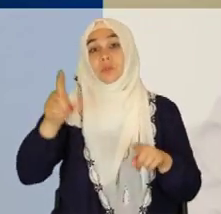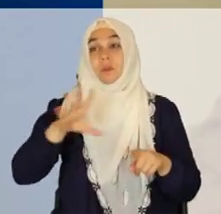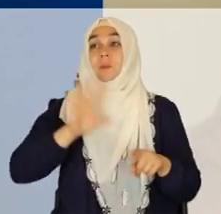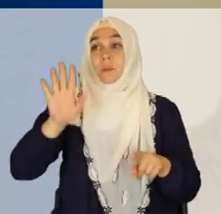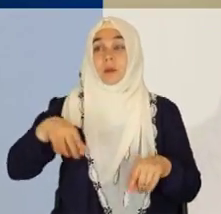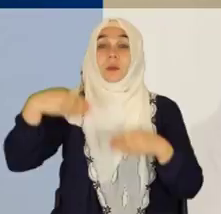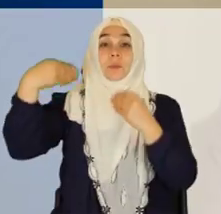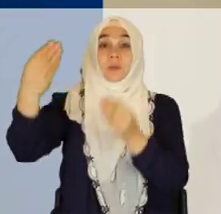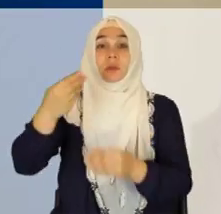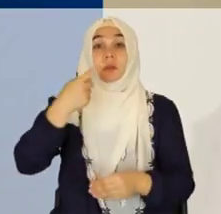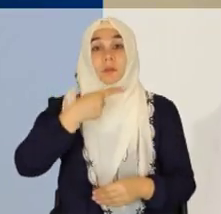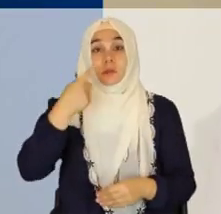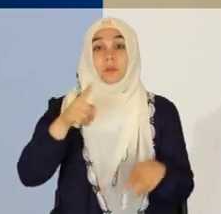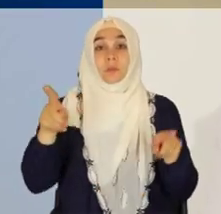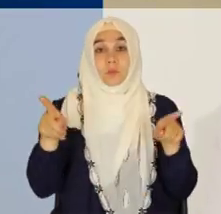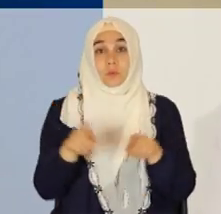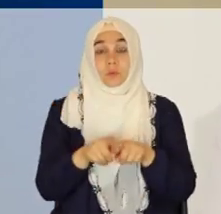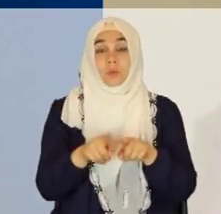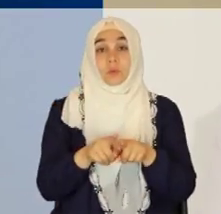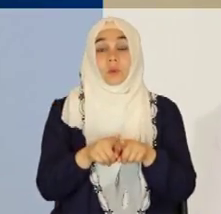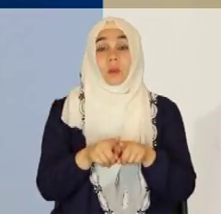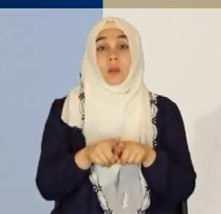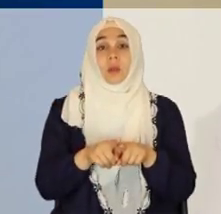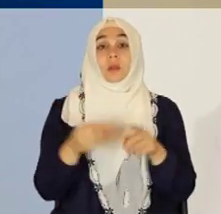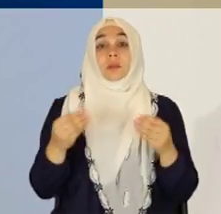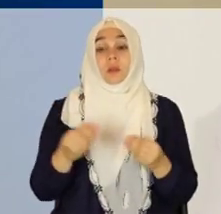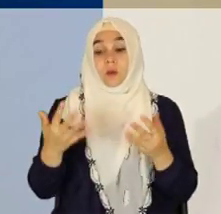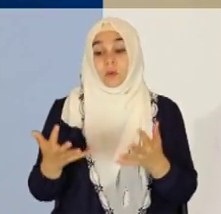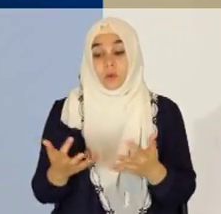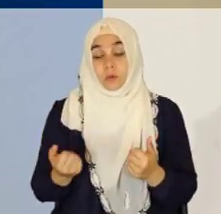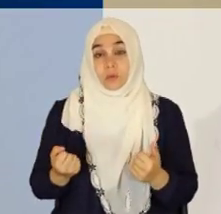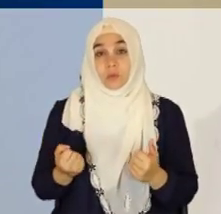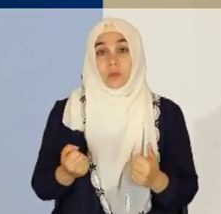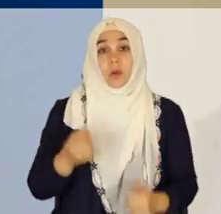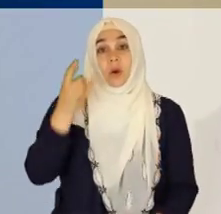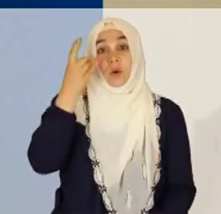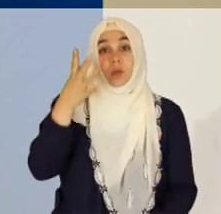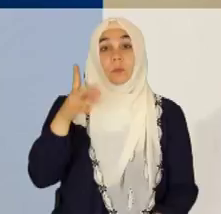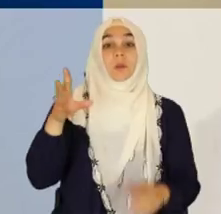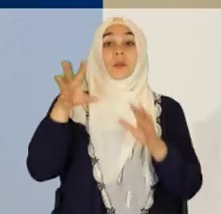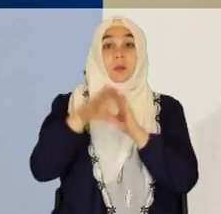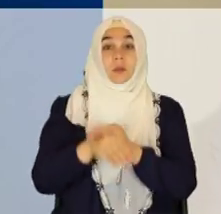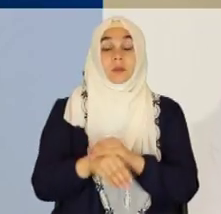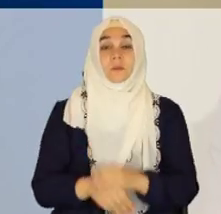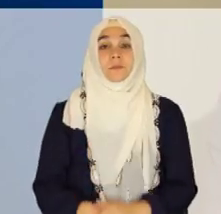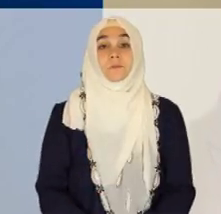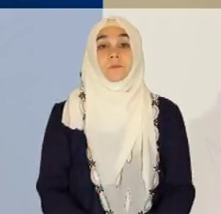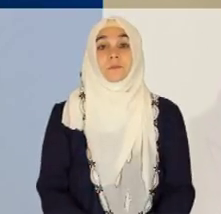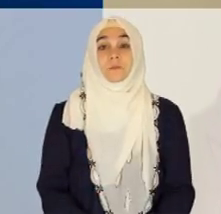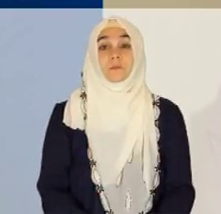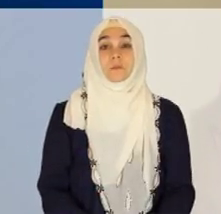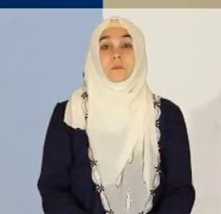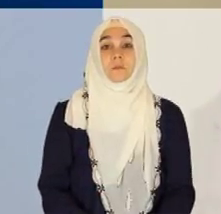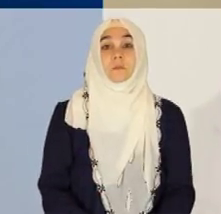desin. Bu ham ana shu zakot oluvchining odoblariga kiradi.